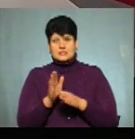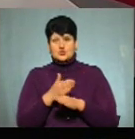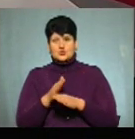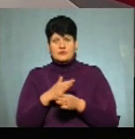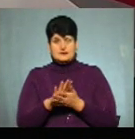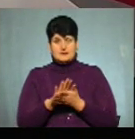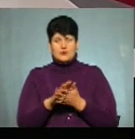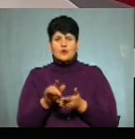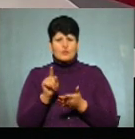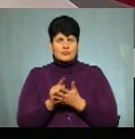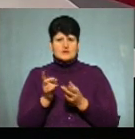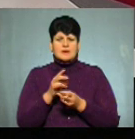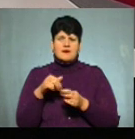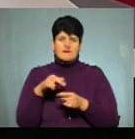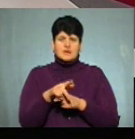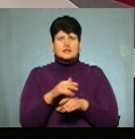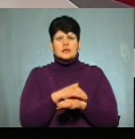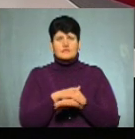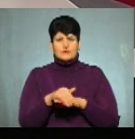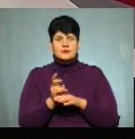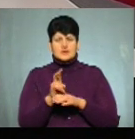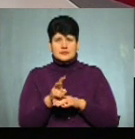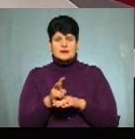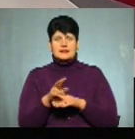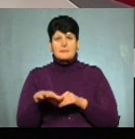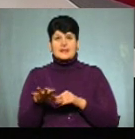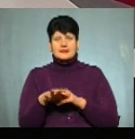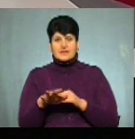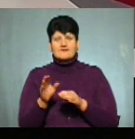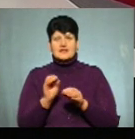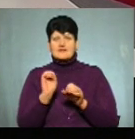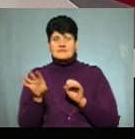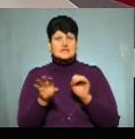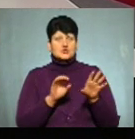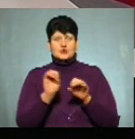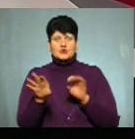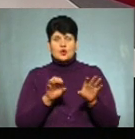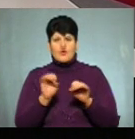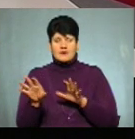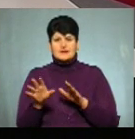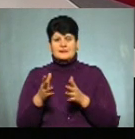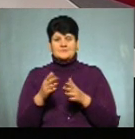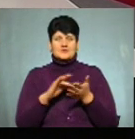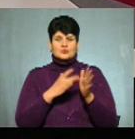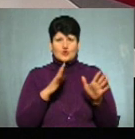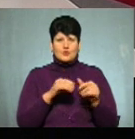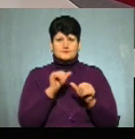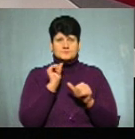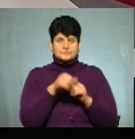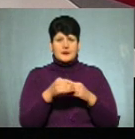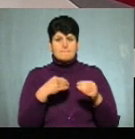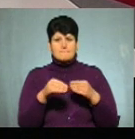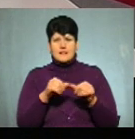відходи. Обов'язково їм треба вийти на вулицю, підійти до контейнерного майданчика і відсортовані вдома відходи, тобто скло, пластик і